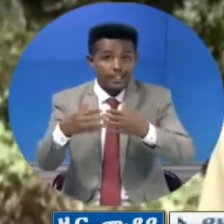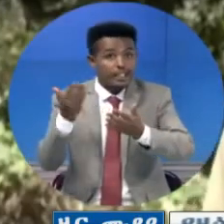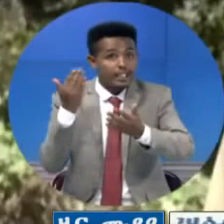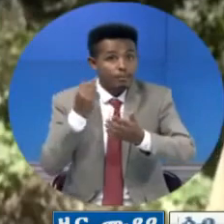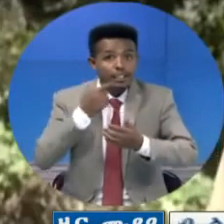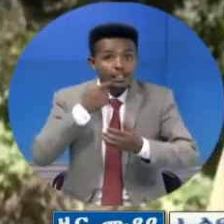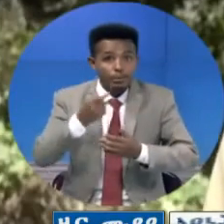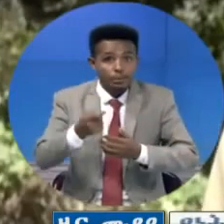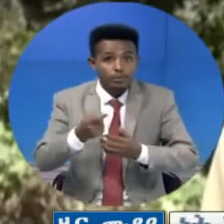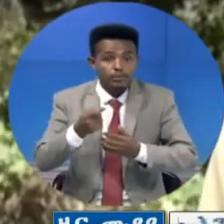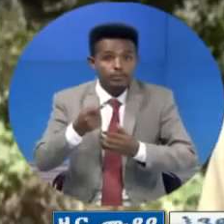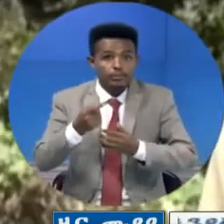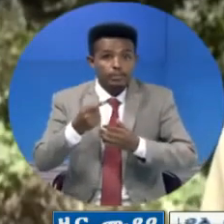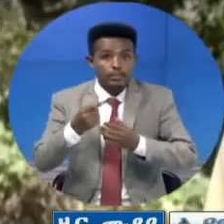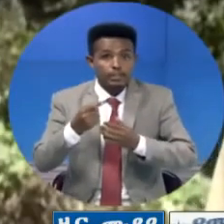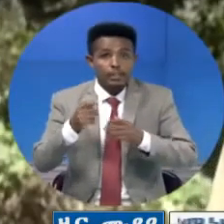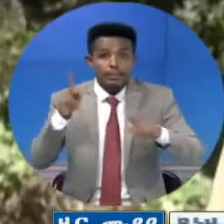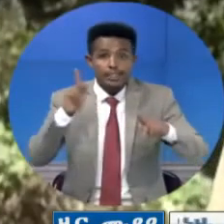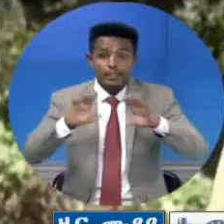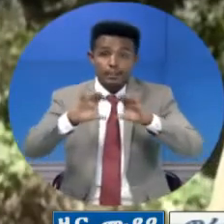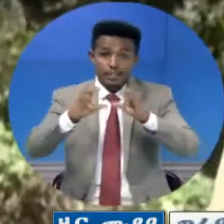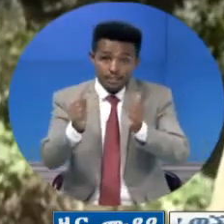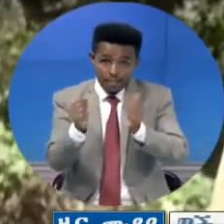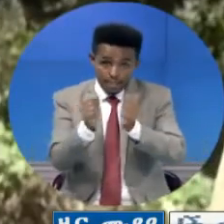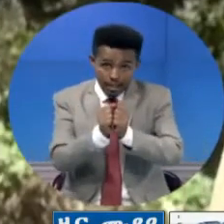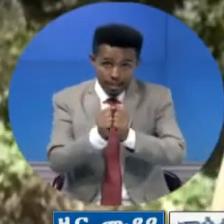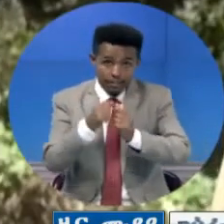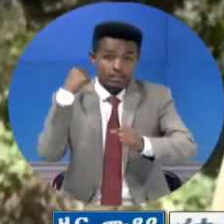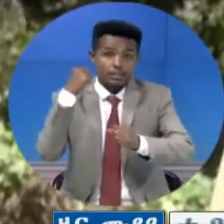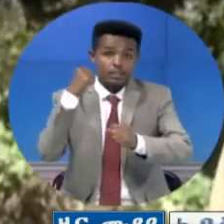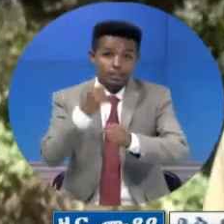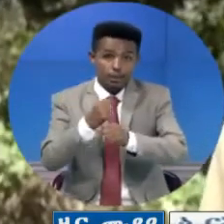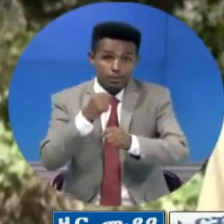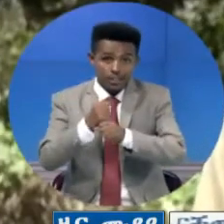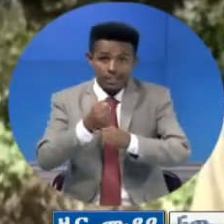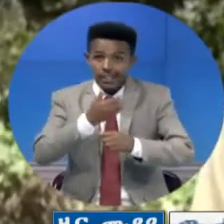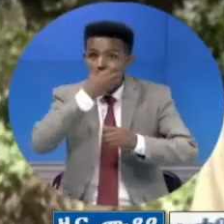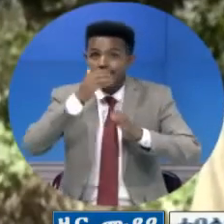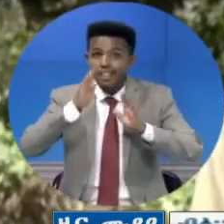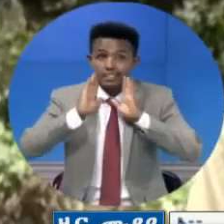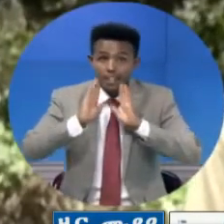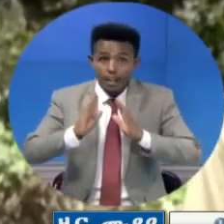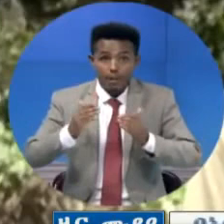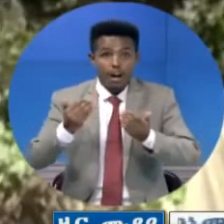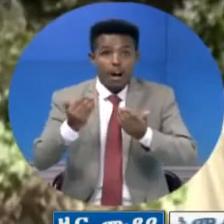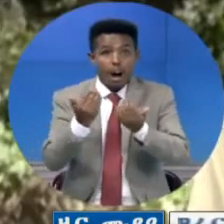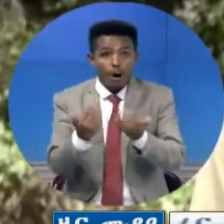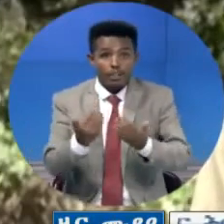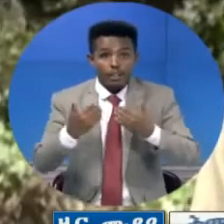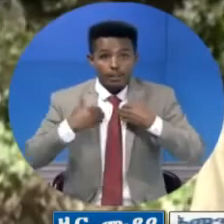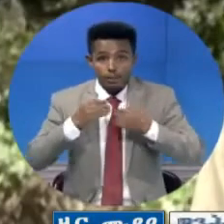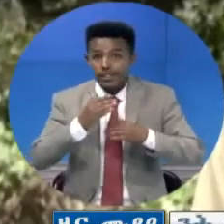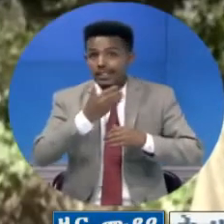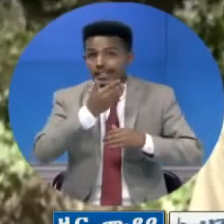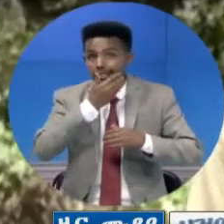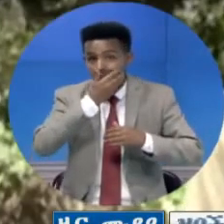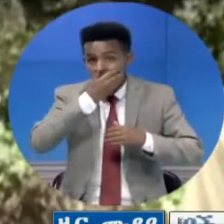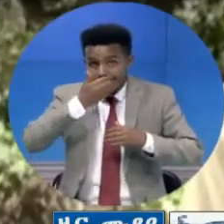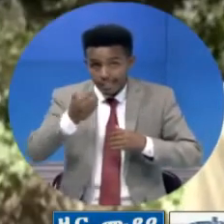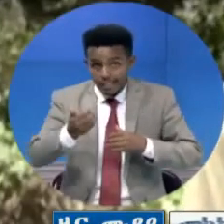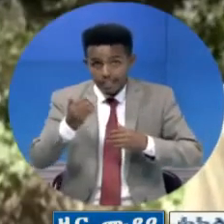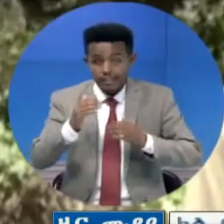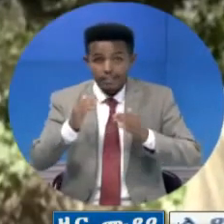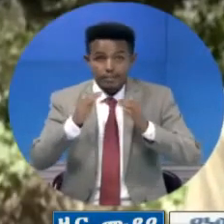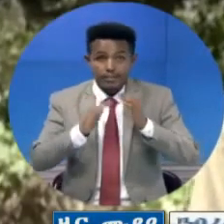ካልኩት የህብረተሰብ ክፍል ጋራ ስራዎችን እየሰሩ የተሻለ ሰላም እንዲመጣ አሁን ካለው ሰላም በእጅጉ የተሻለና